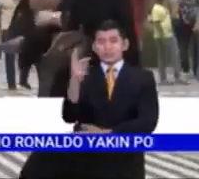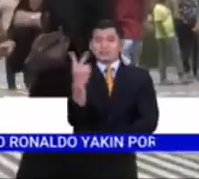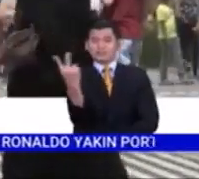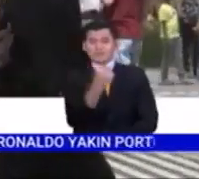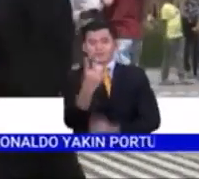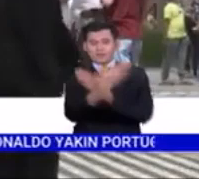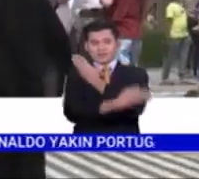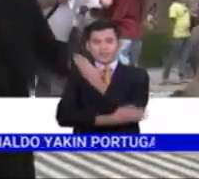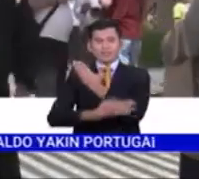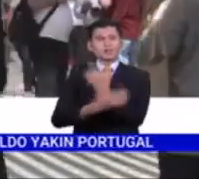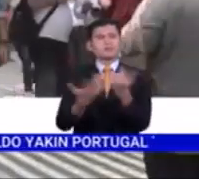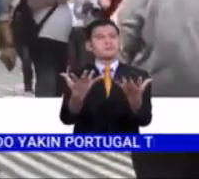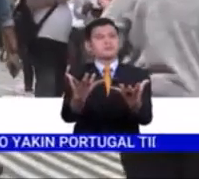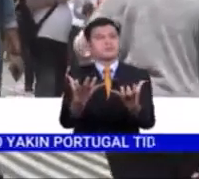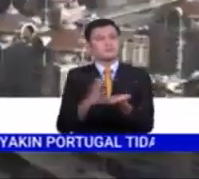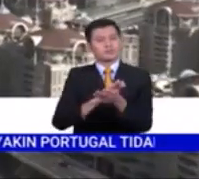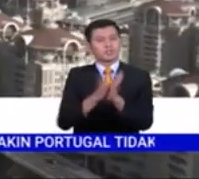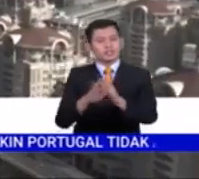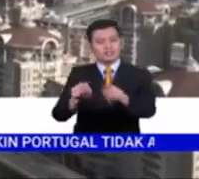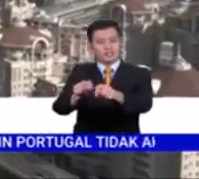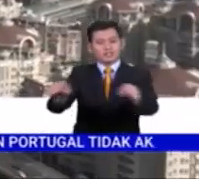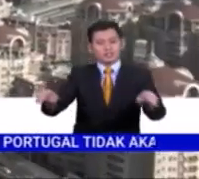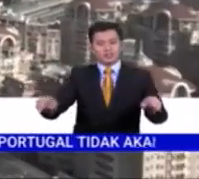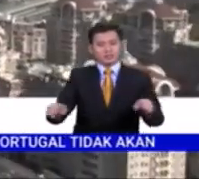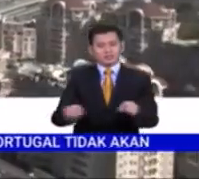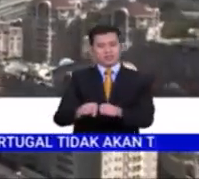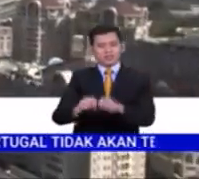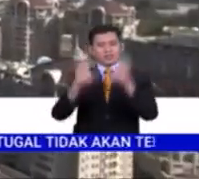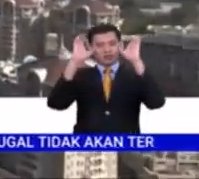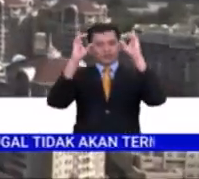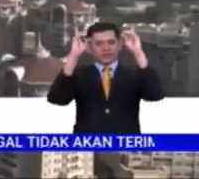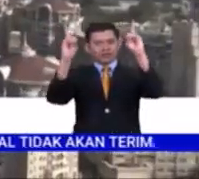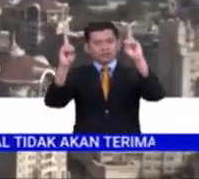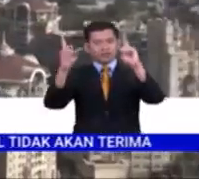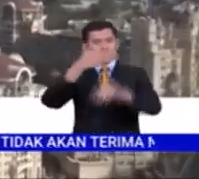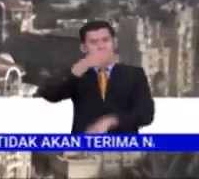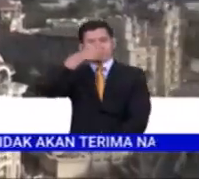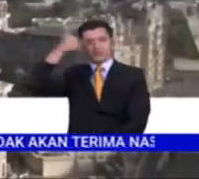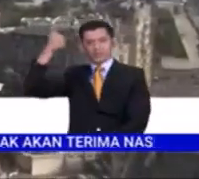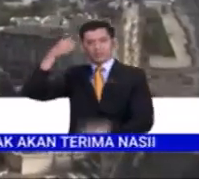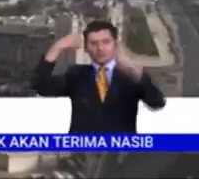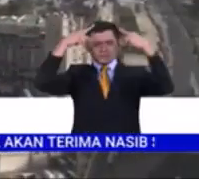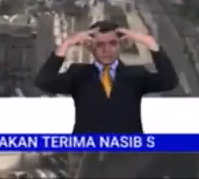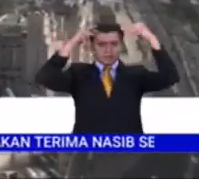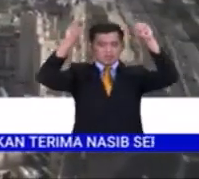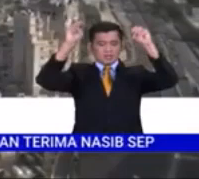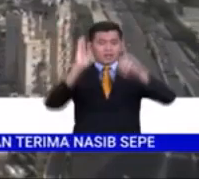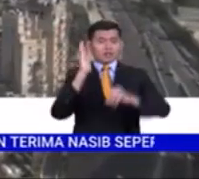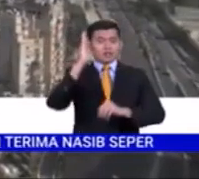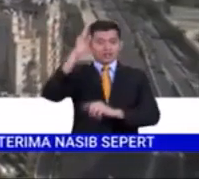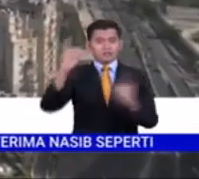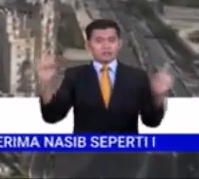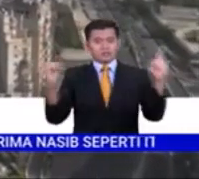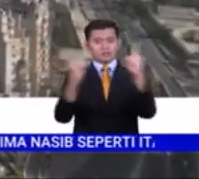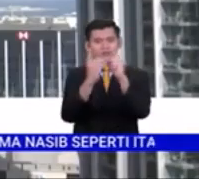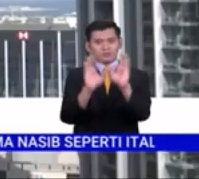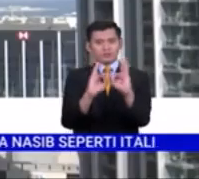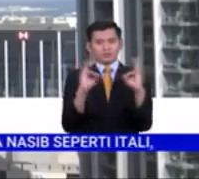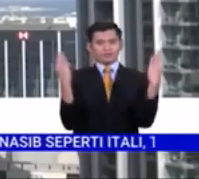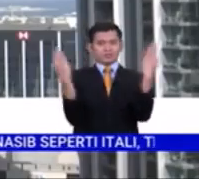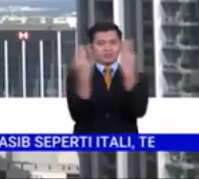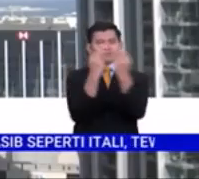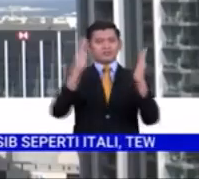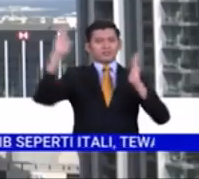negara mahu menjadi hub pendidikan. Perdana Menteri juga akan mengadakan pertemuan dengan keluarga Malaysia yang besar di